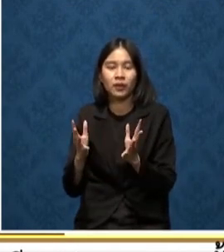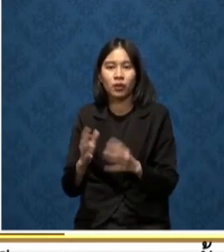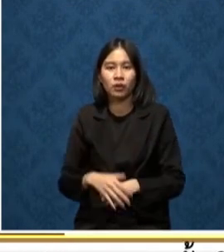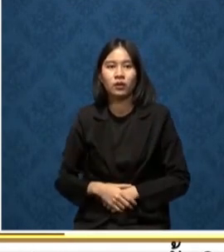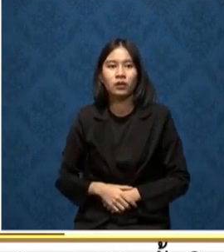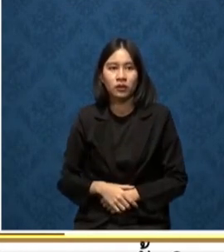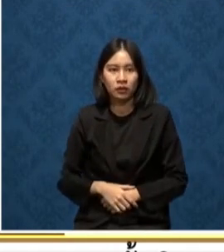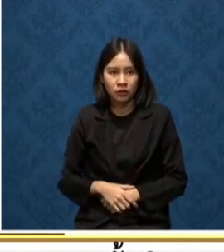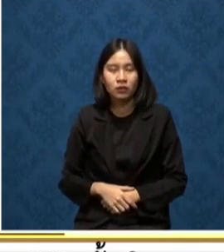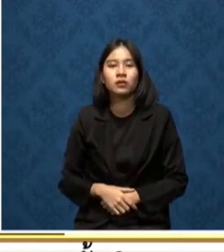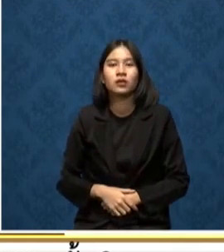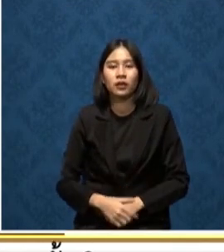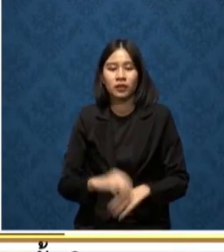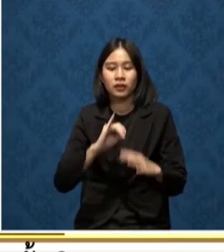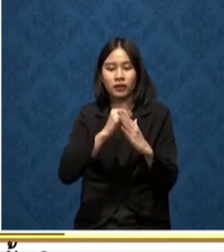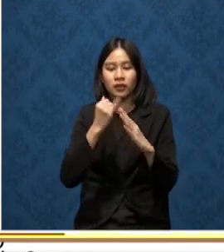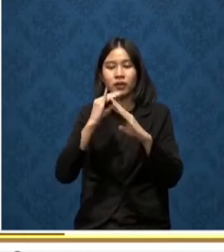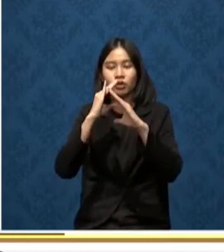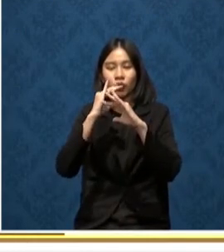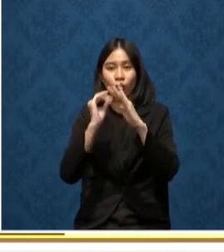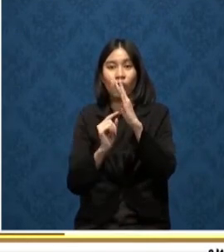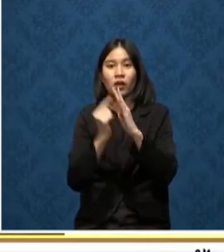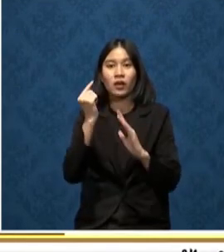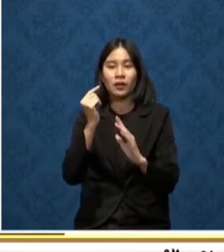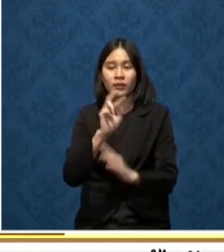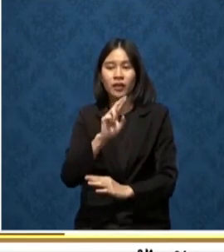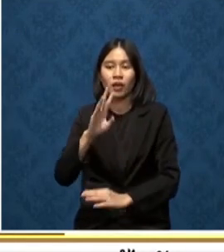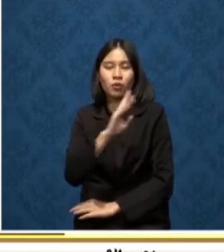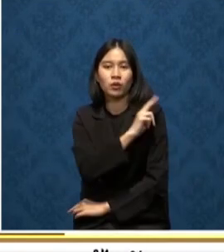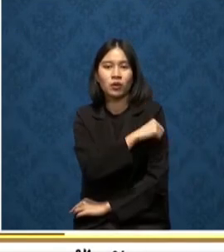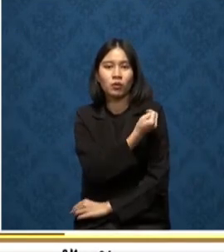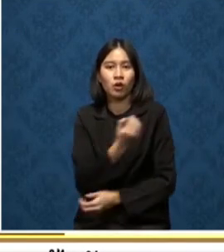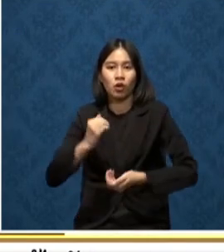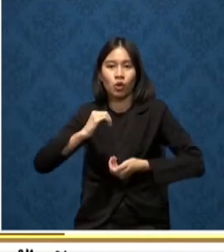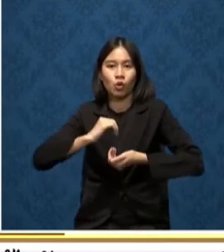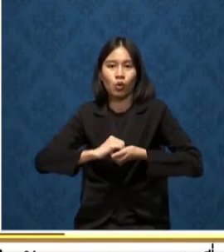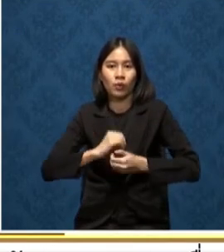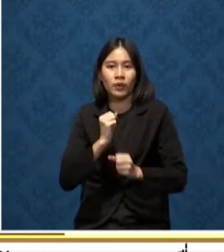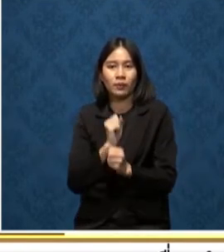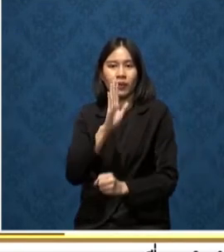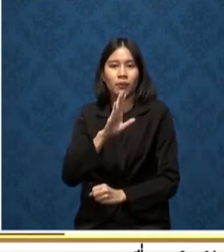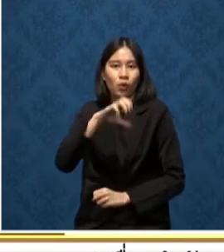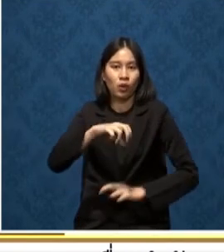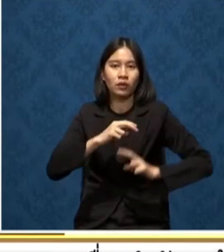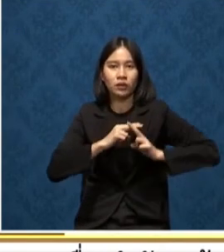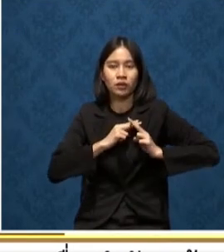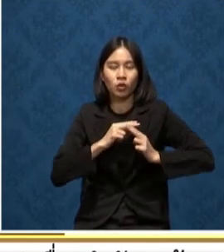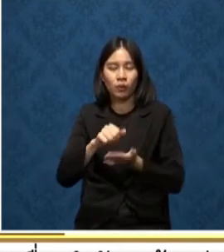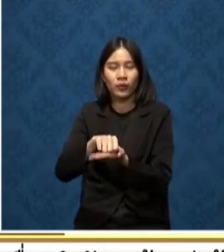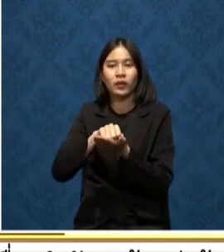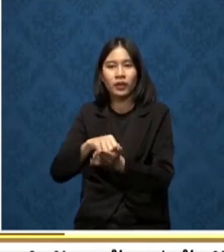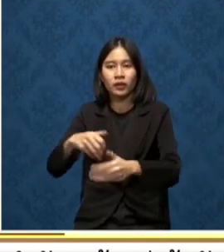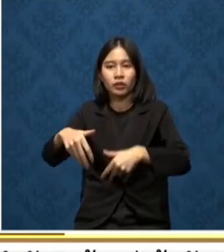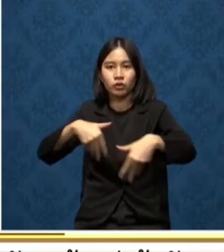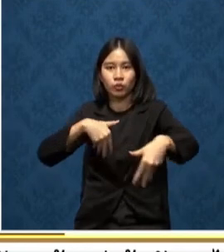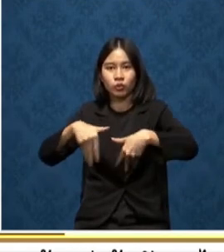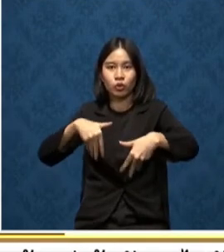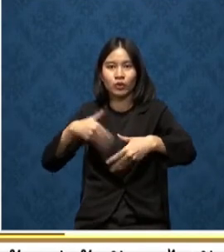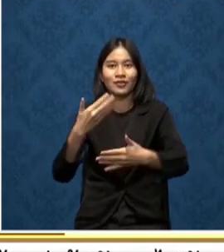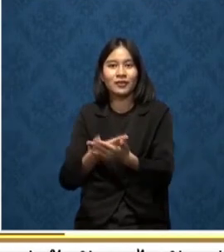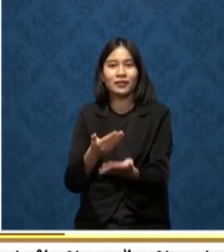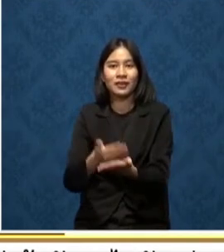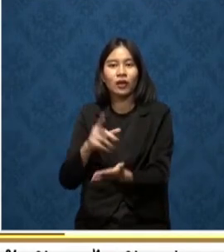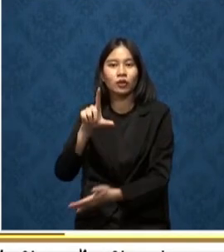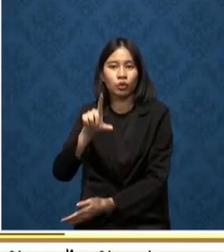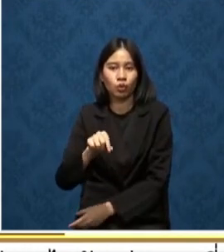บวกแดงวัยองจะเป็นโงบาลแห่งแรกใประเทศไยใระบบสาสุขที่รวมทนกัเรกอชนที่จะให้โระย์การกับประชาชนได้ในราคาเดิม